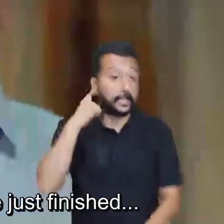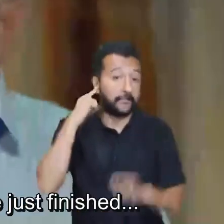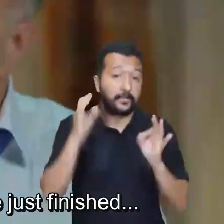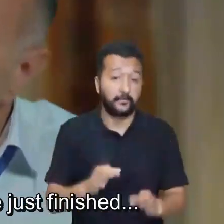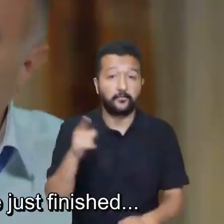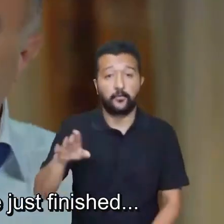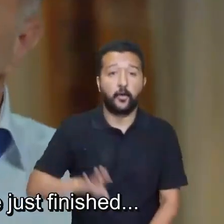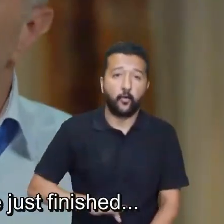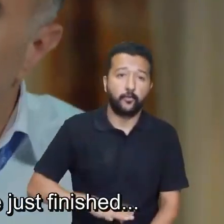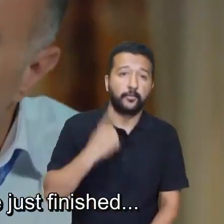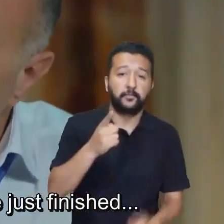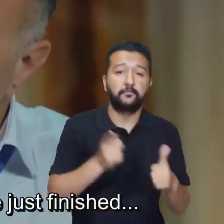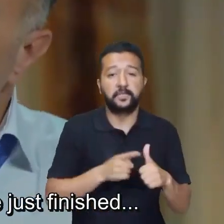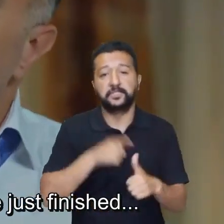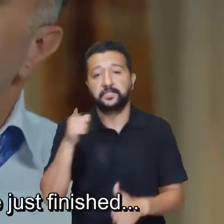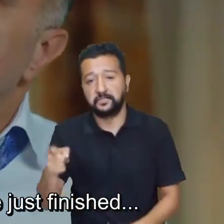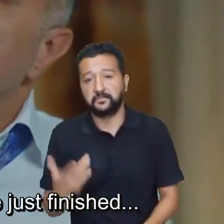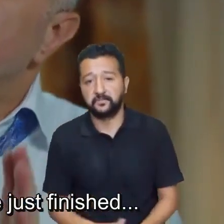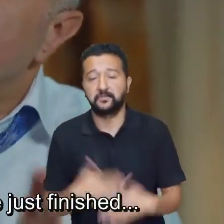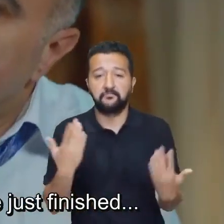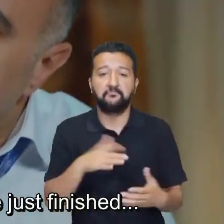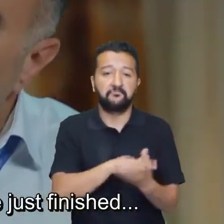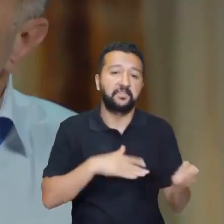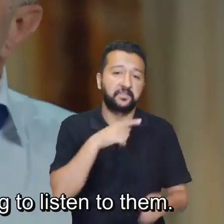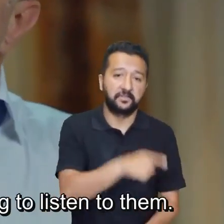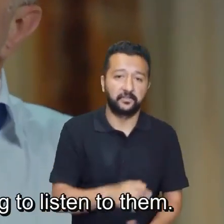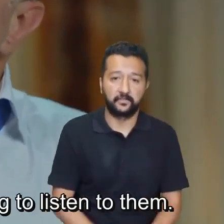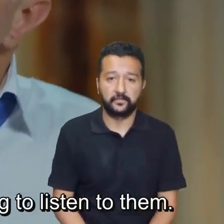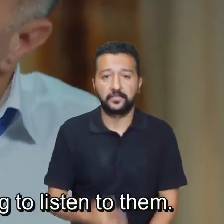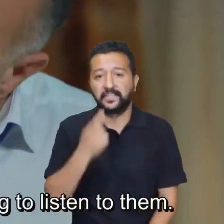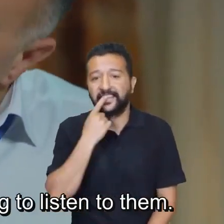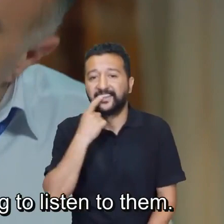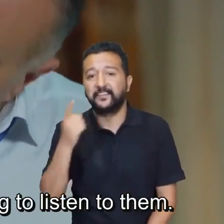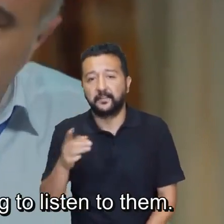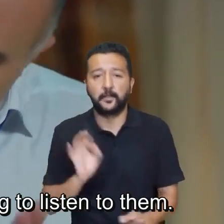ederiz. Oğlumdu, birinciydi, işte bitirdiydi,